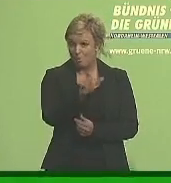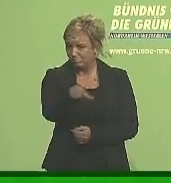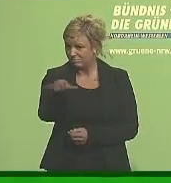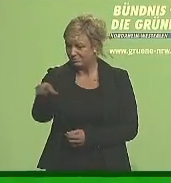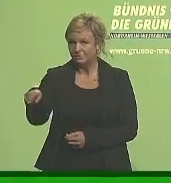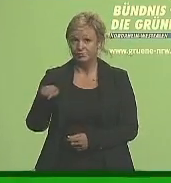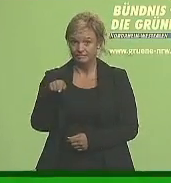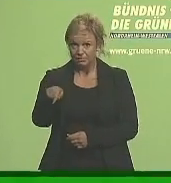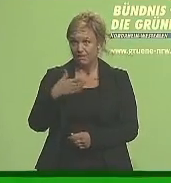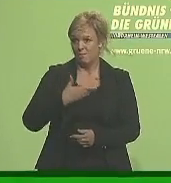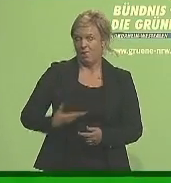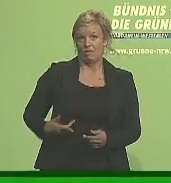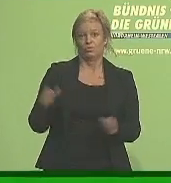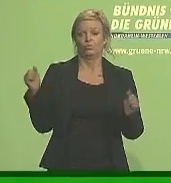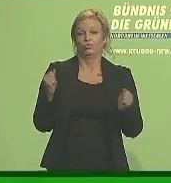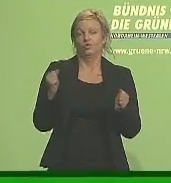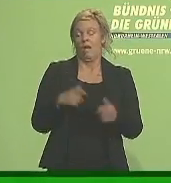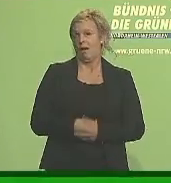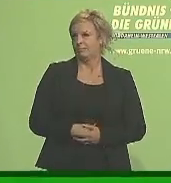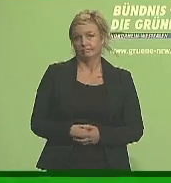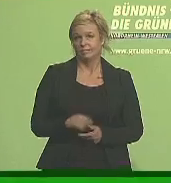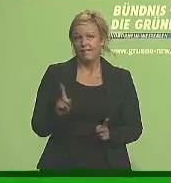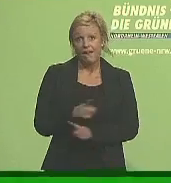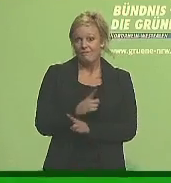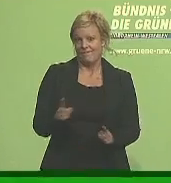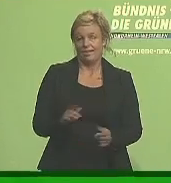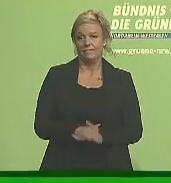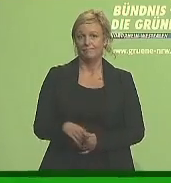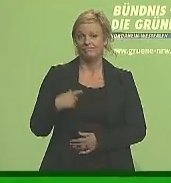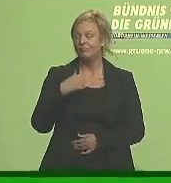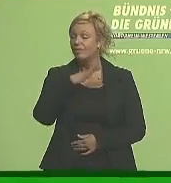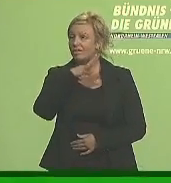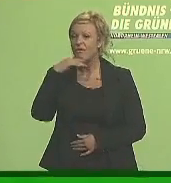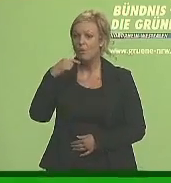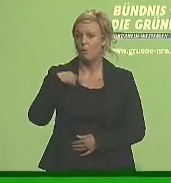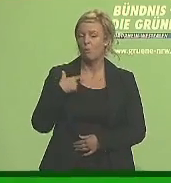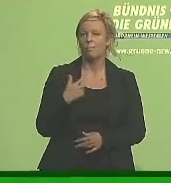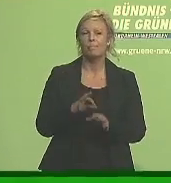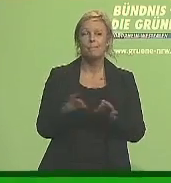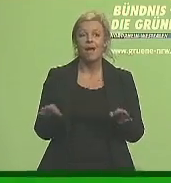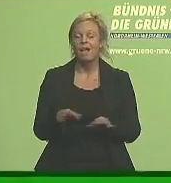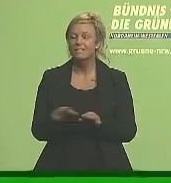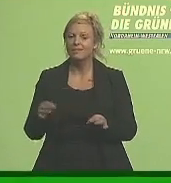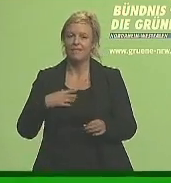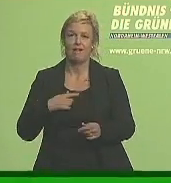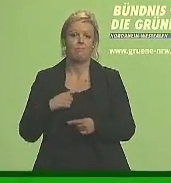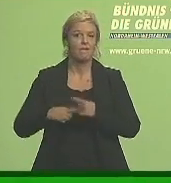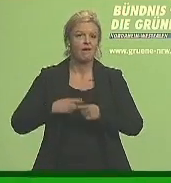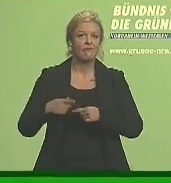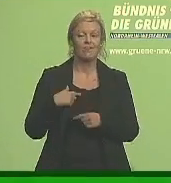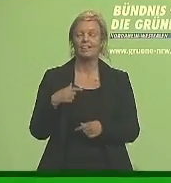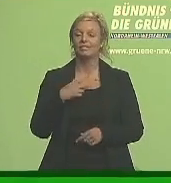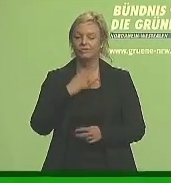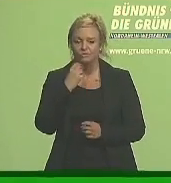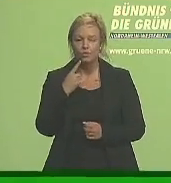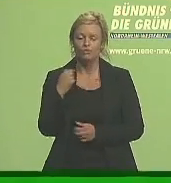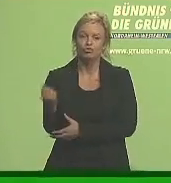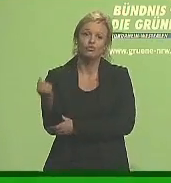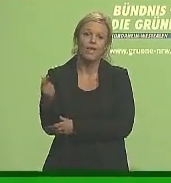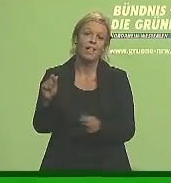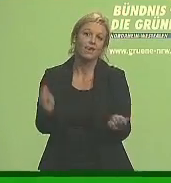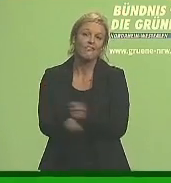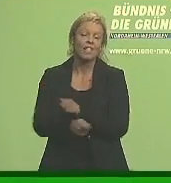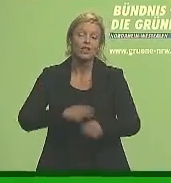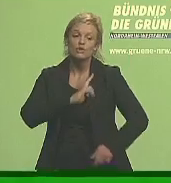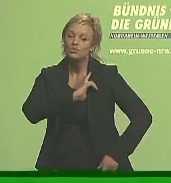bin daher unglaublich froh, dass wir Maßnahmen entwickelt haben, die Energiewende sozial zu gestalten. Wir brauchen Hilfen